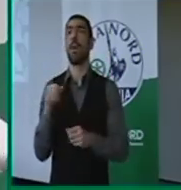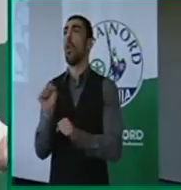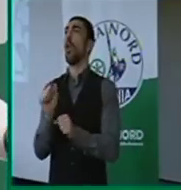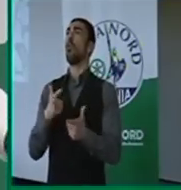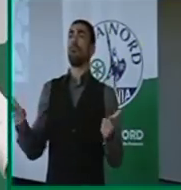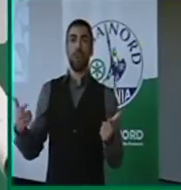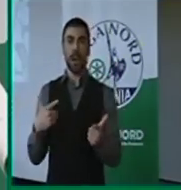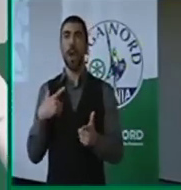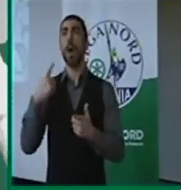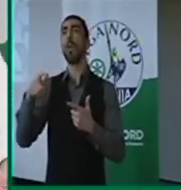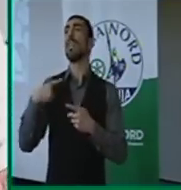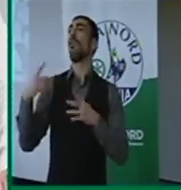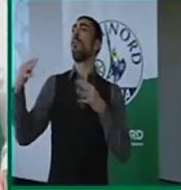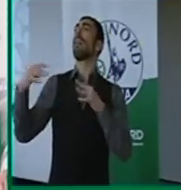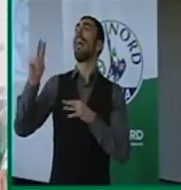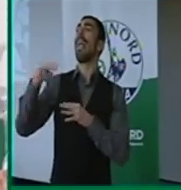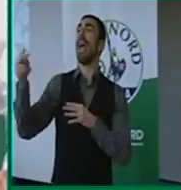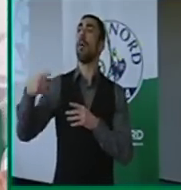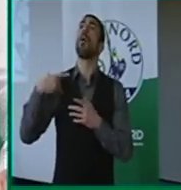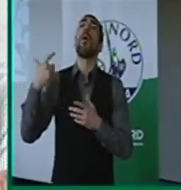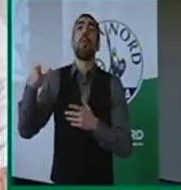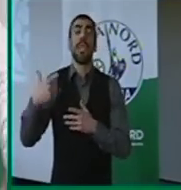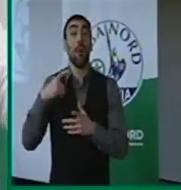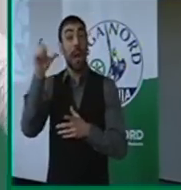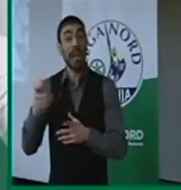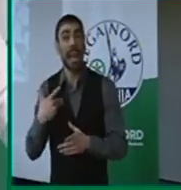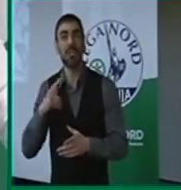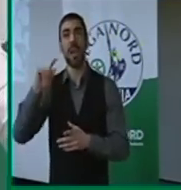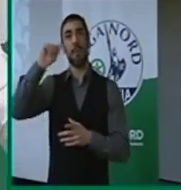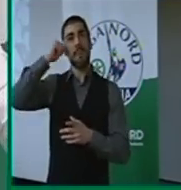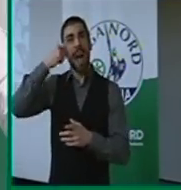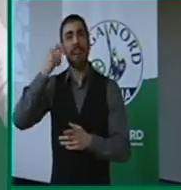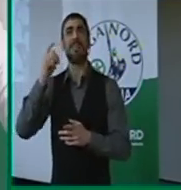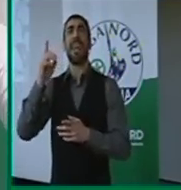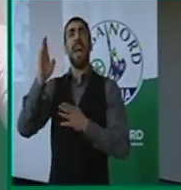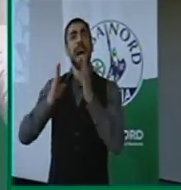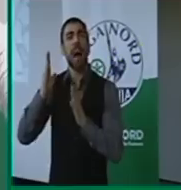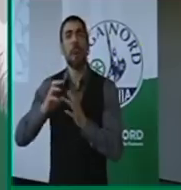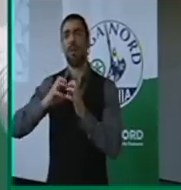basta euro e poi l'Italia va bene così com In Italia c'è la mafia c'è la Camorra c'è